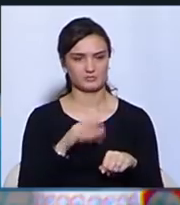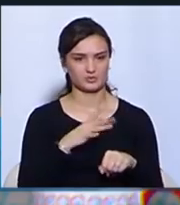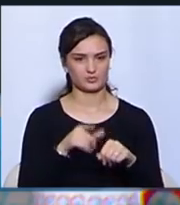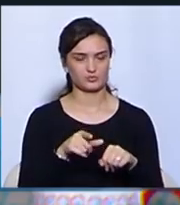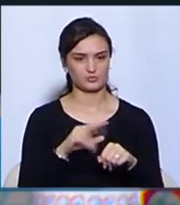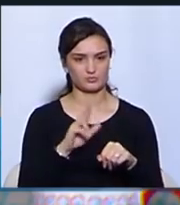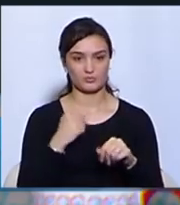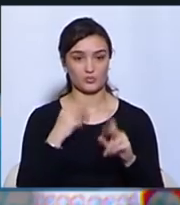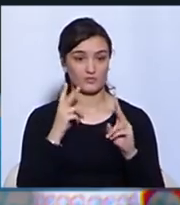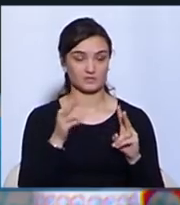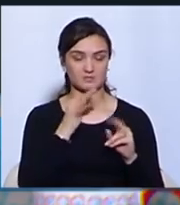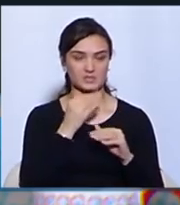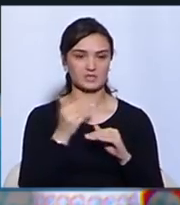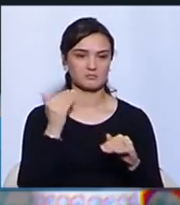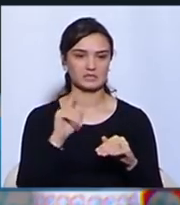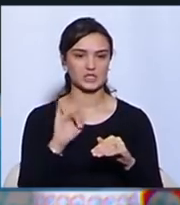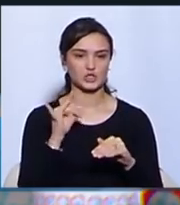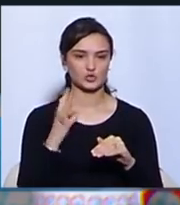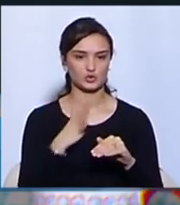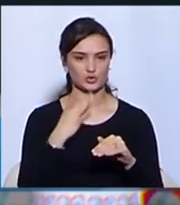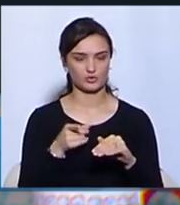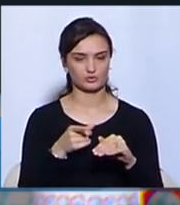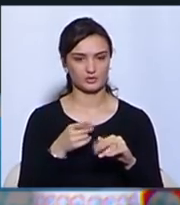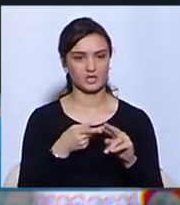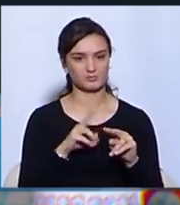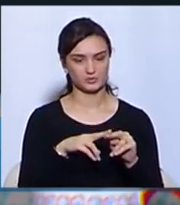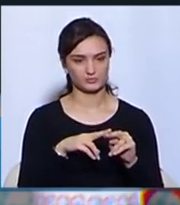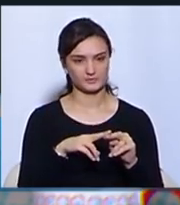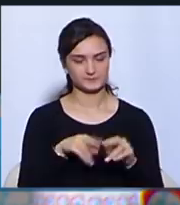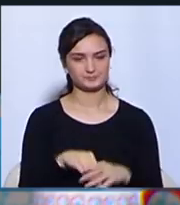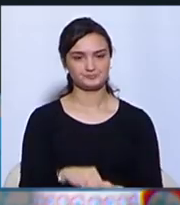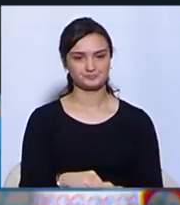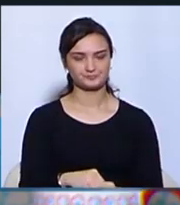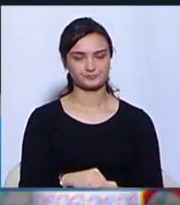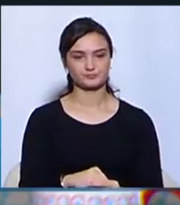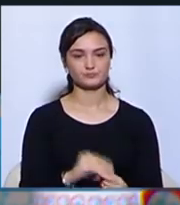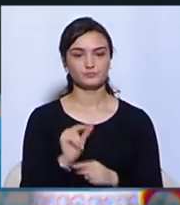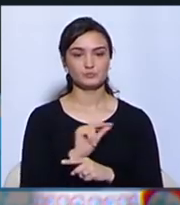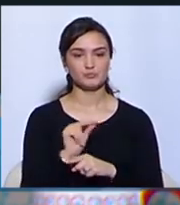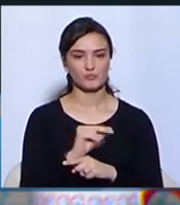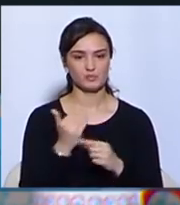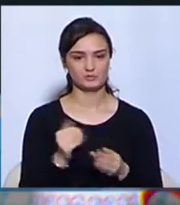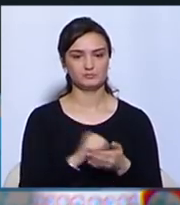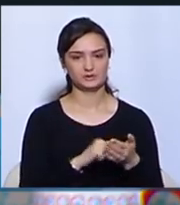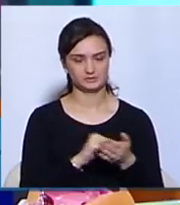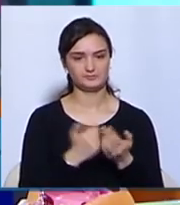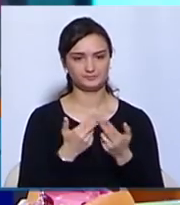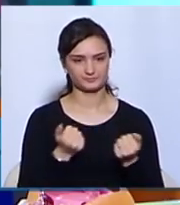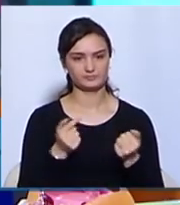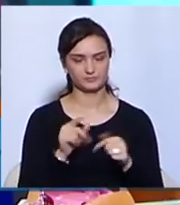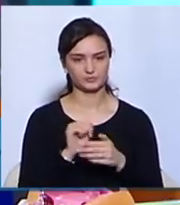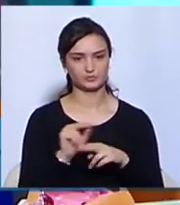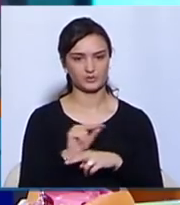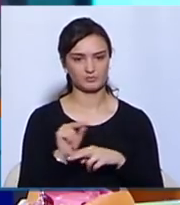შესაძლებელია. ხო არ ვიცი მანამდე რა ისტორია ქონდა. ამიტომ ურნალობის ტაქტიკაც მიზეზია დამოკიდებული. ურნალობის